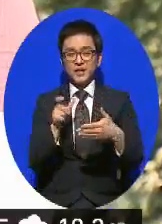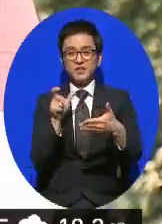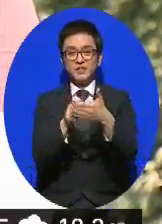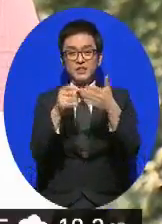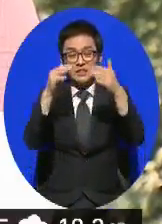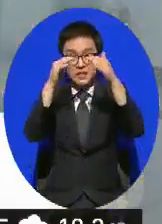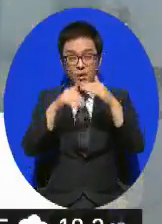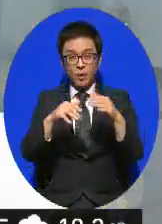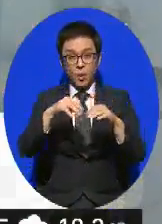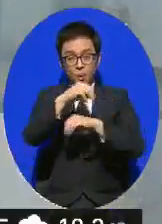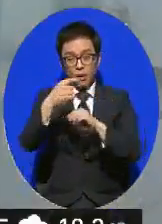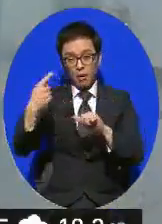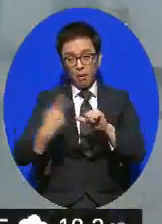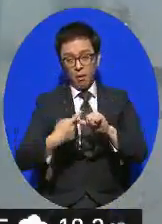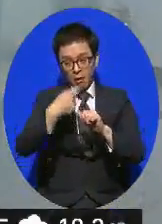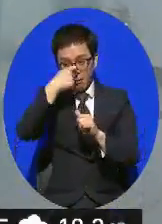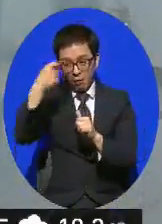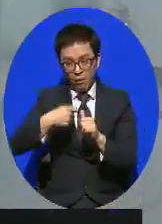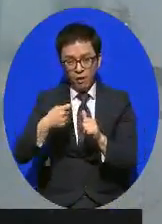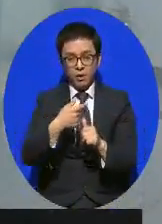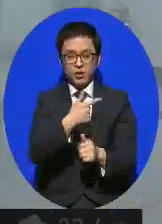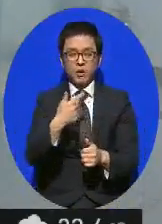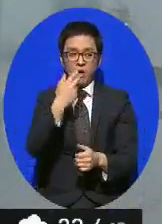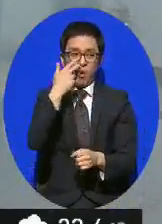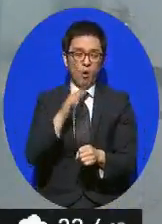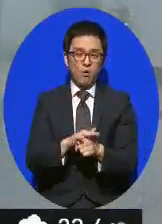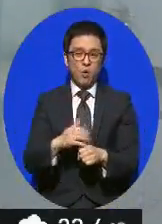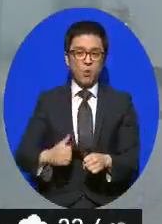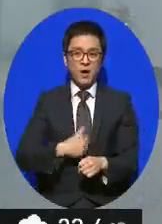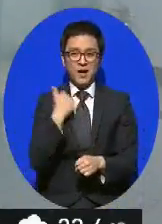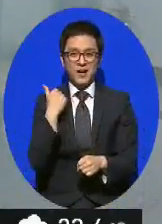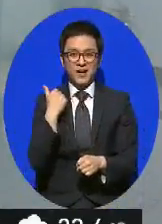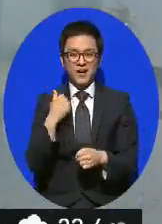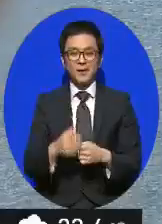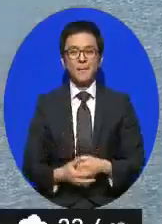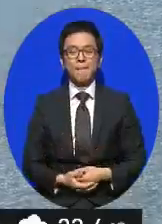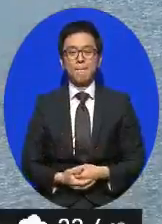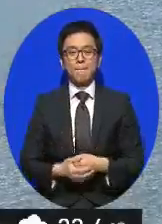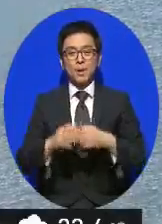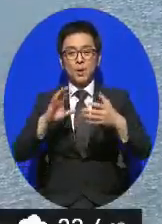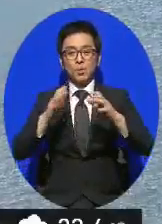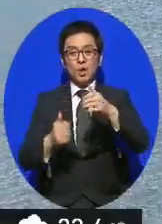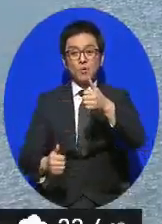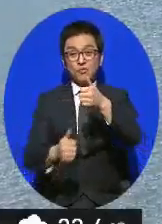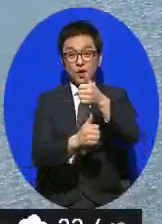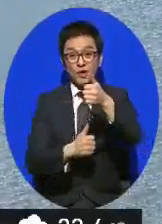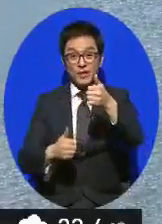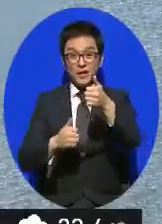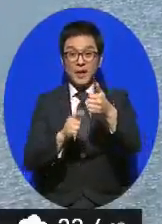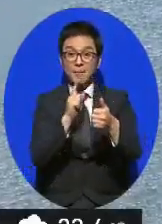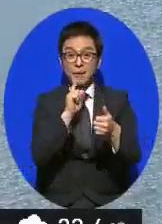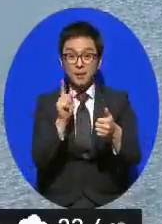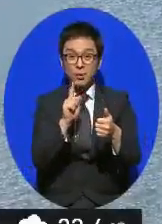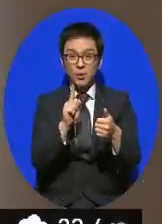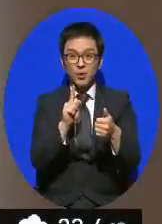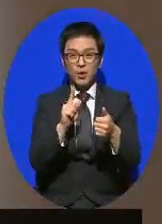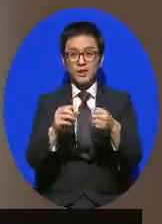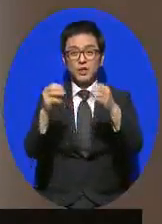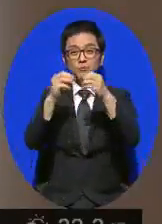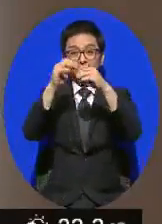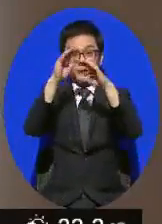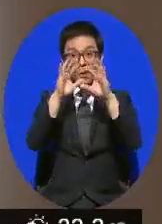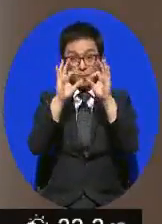화가 납니다. 공론화위는 시민참여인단이 게시글을 보고 참고할 수 있다는 말만 되풀이합니다.